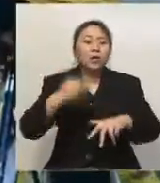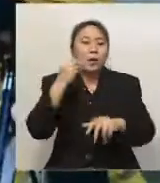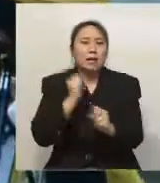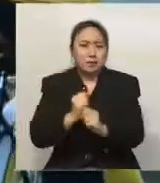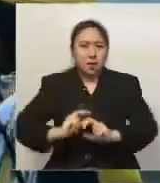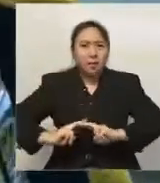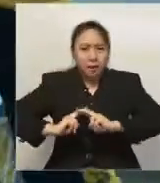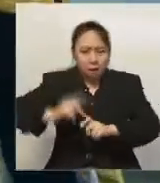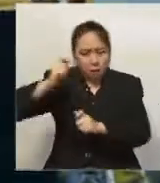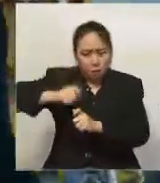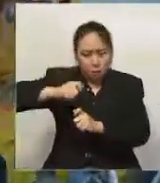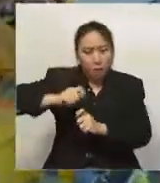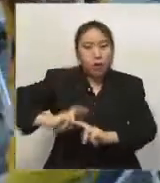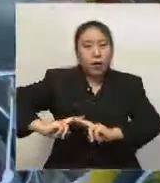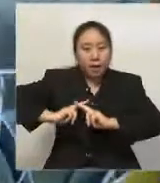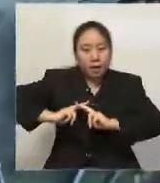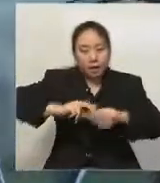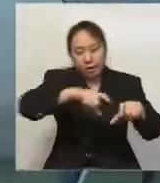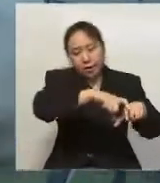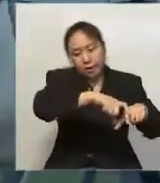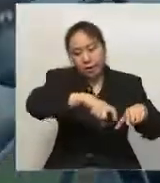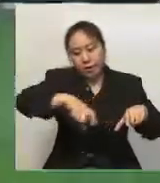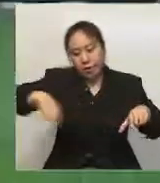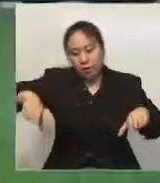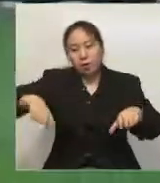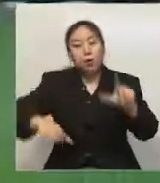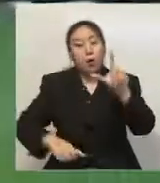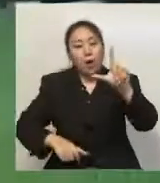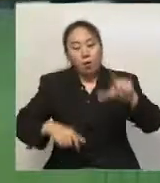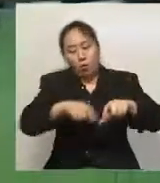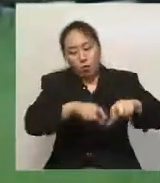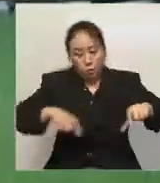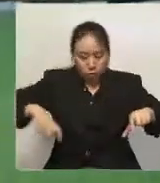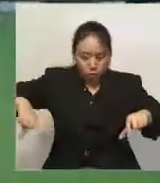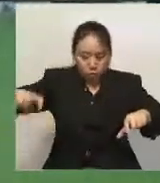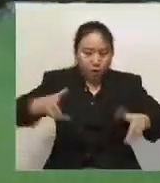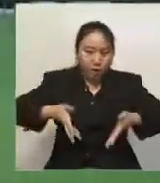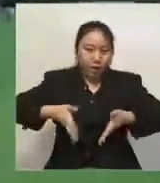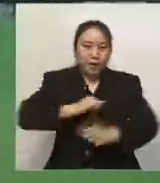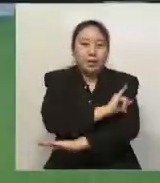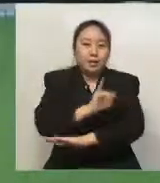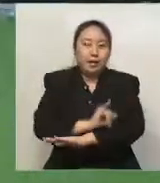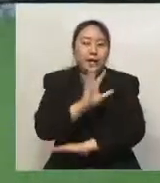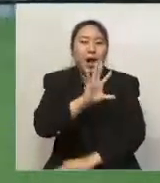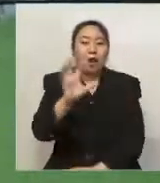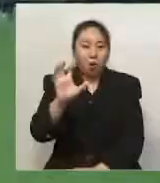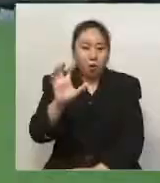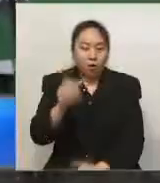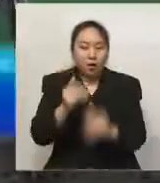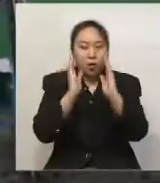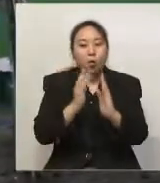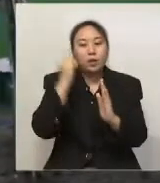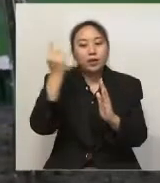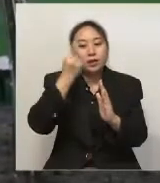าทำขึ้นเองนะทอดยาวไปรูปตัวแอลผ่านทุ่งนาบนเนื้อที่กว่า500ไร ่ เพื่อให้นักท่องเที่ยวเ